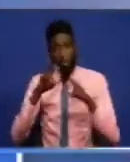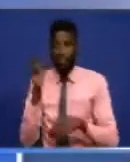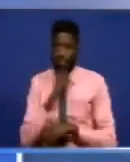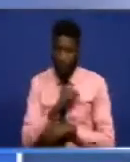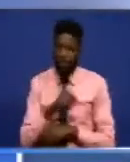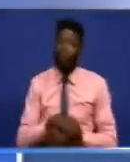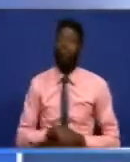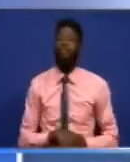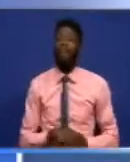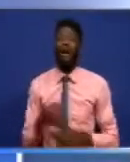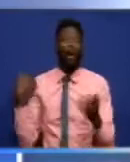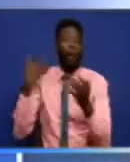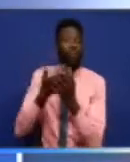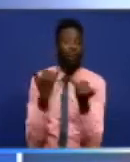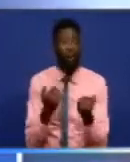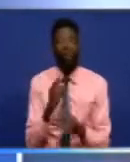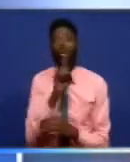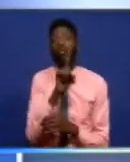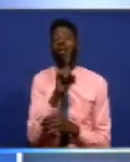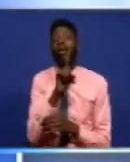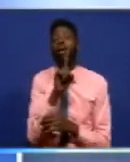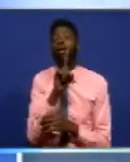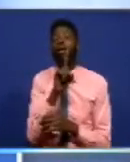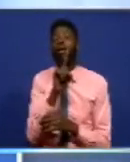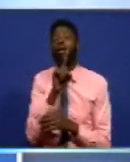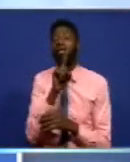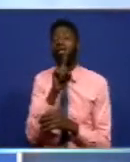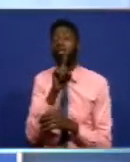watu takriban milioni